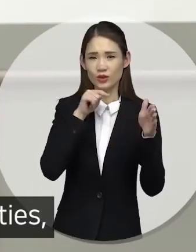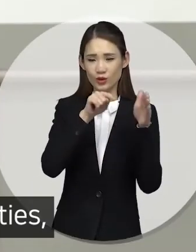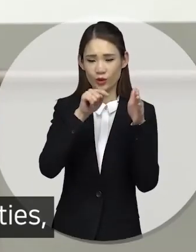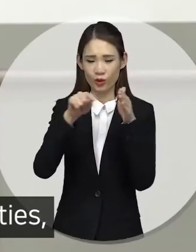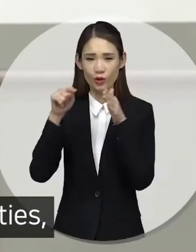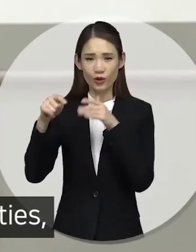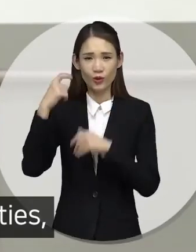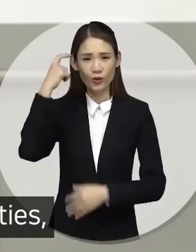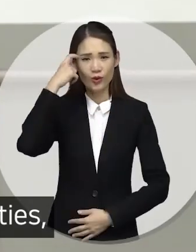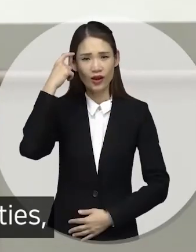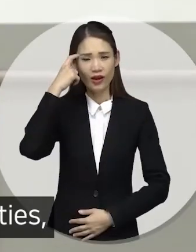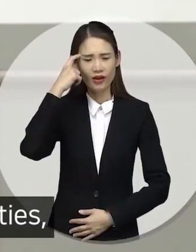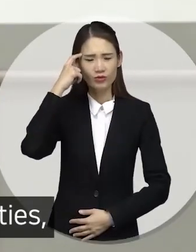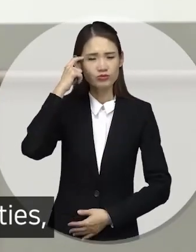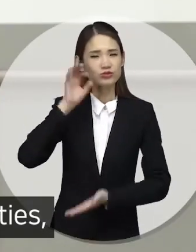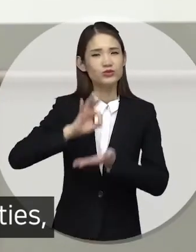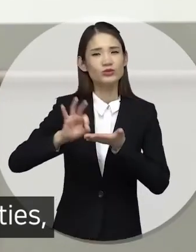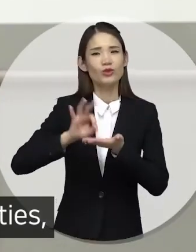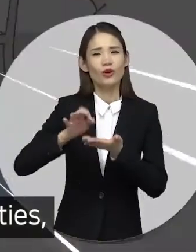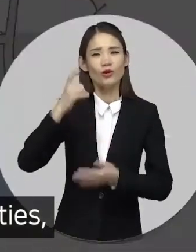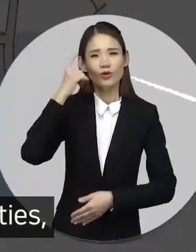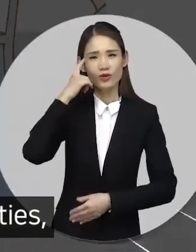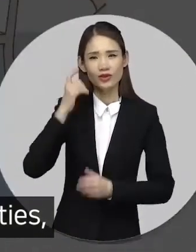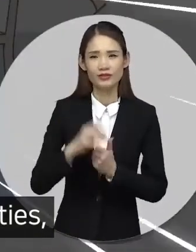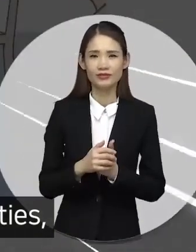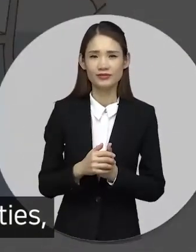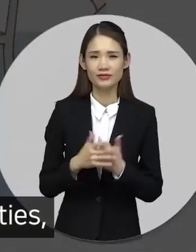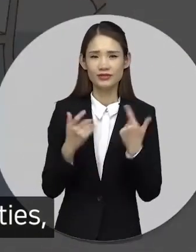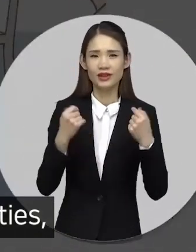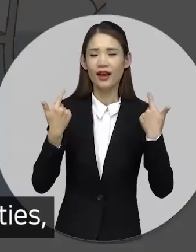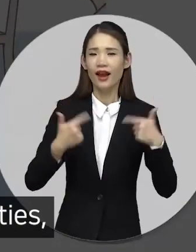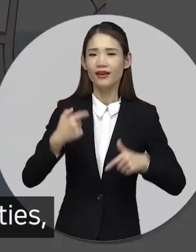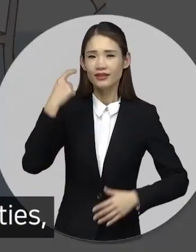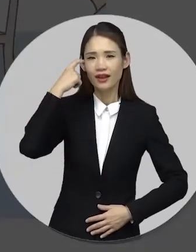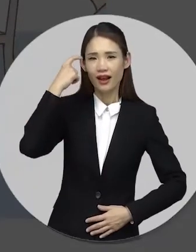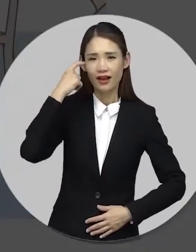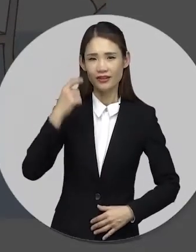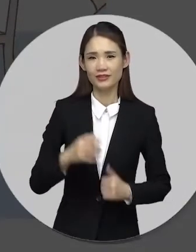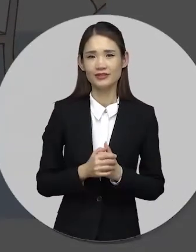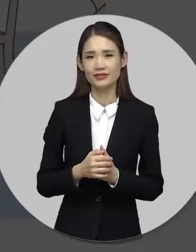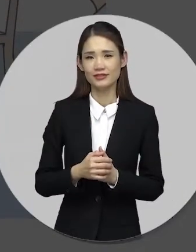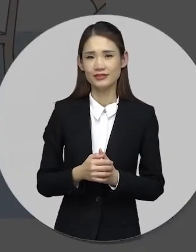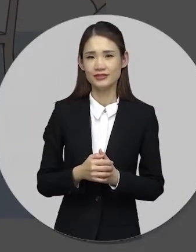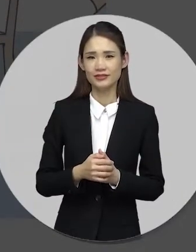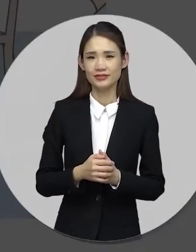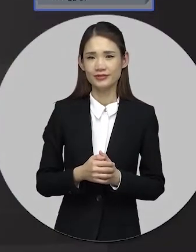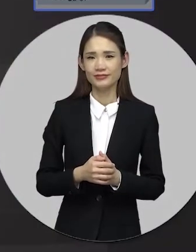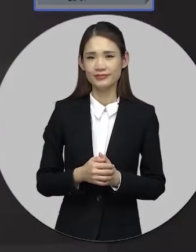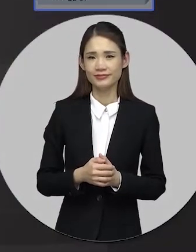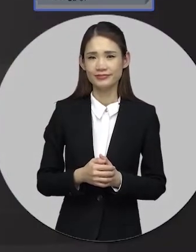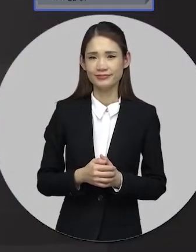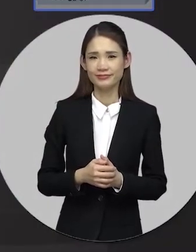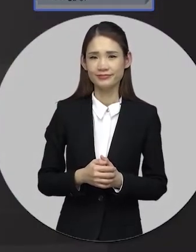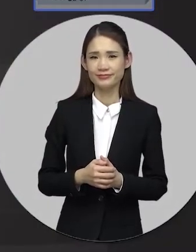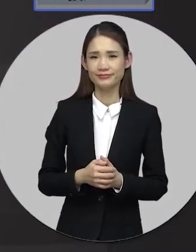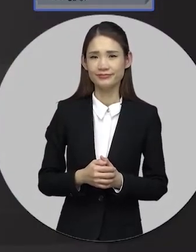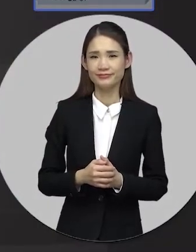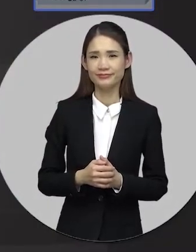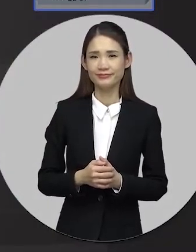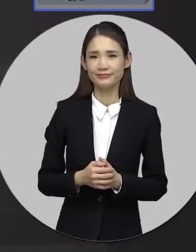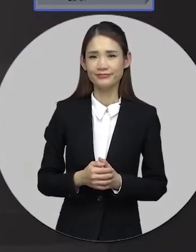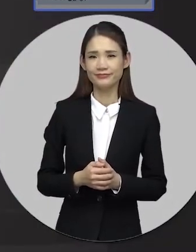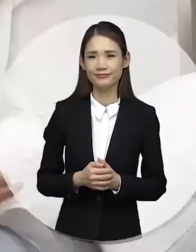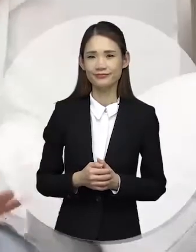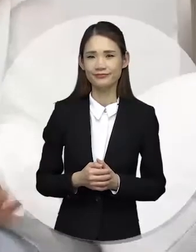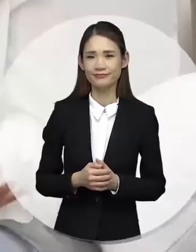돌아다니든 왜 이렇게 신경을 쓸까? 라는 생각이 항상 있기 때문에 첫 번째 거를 올려보겠습니다.